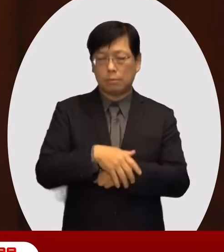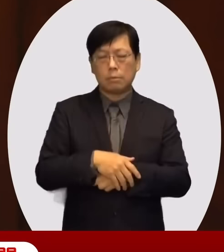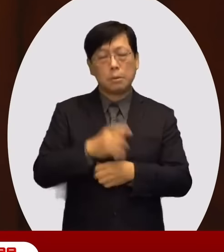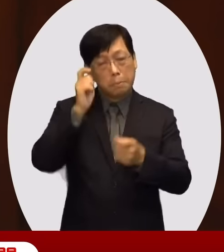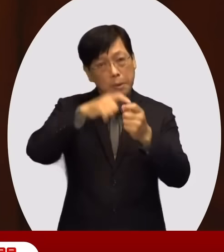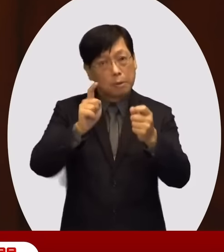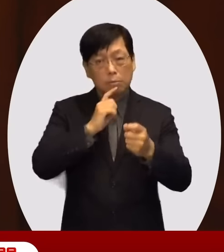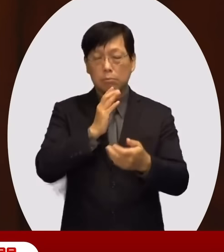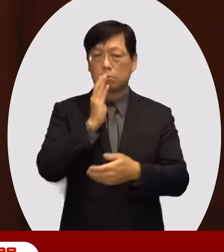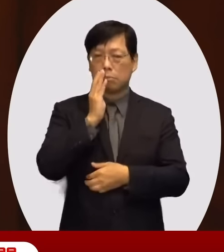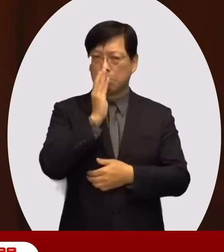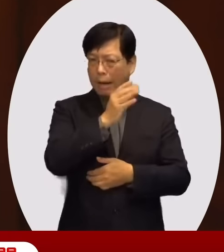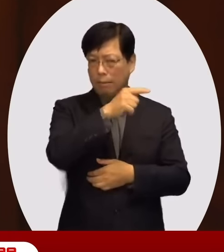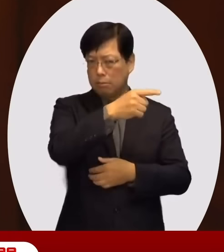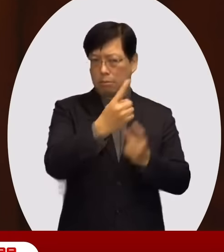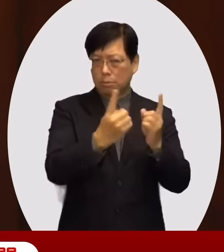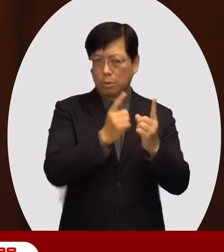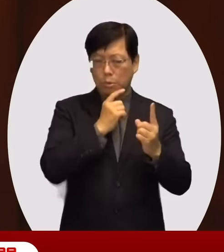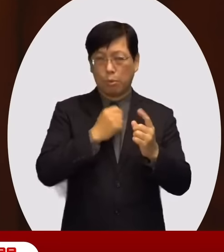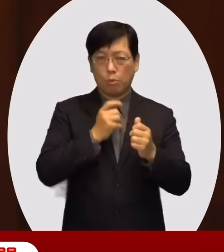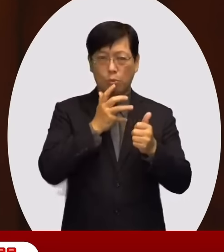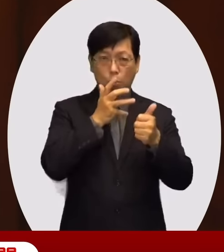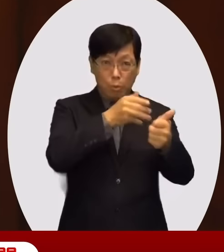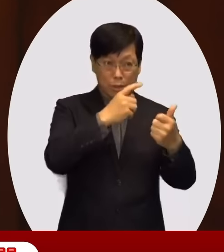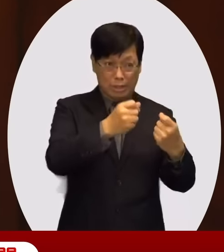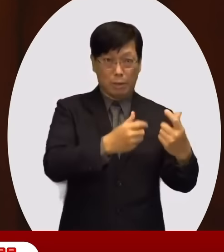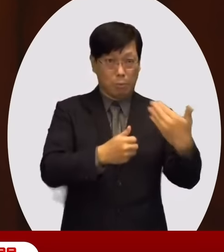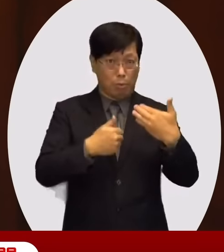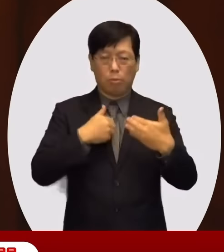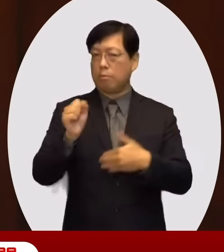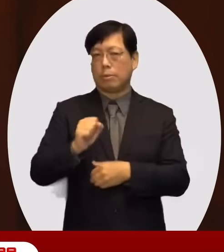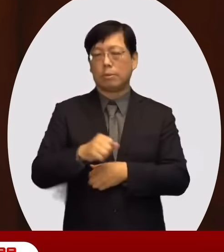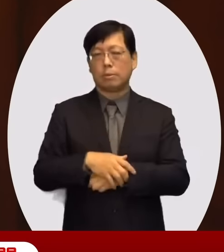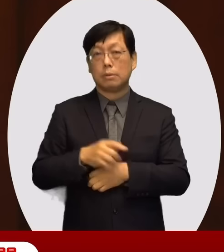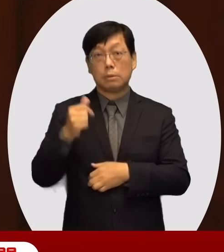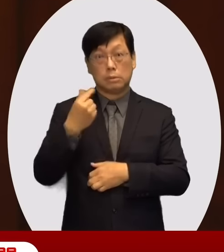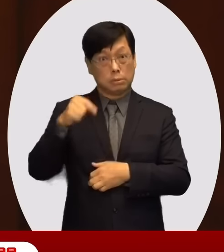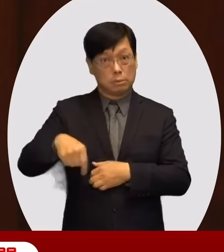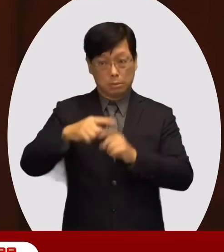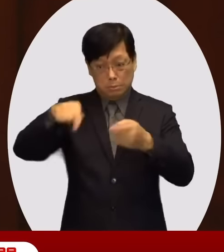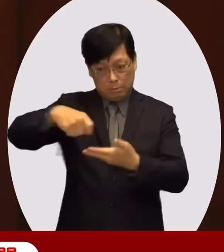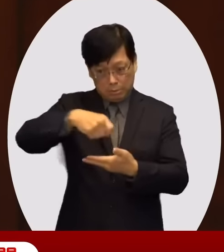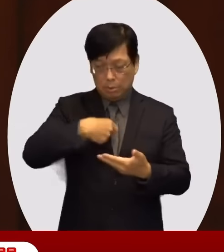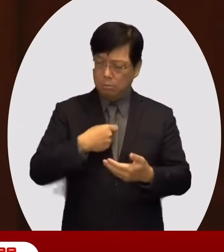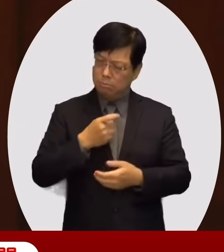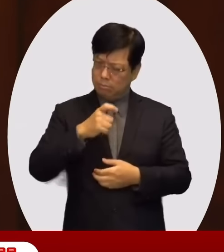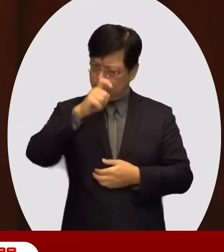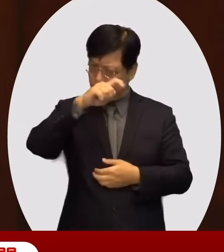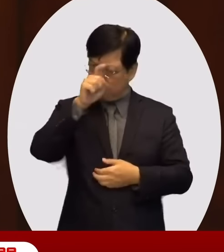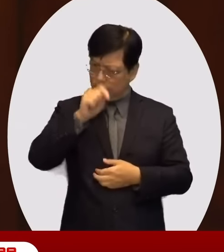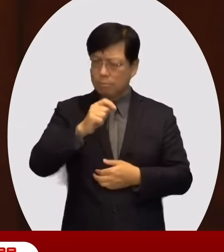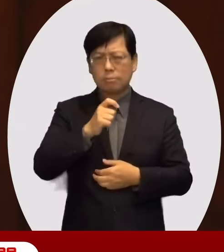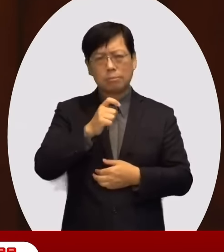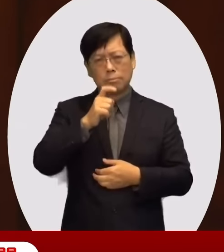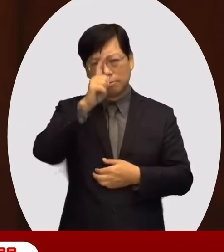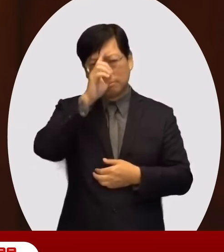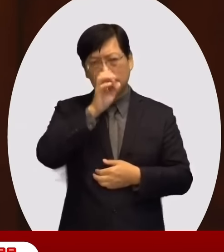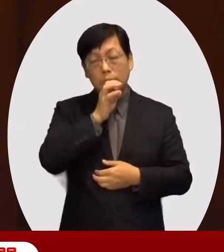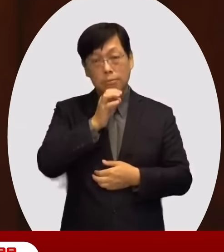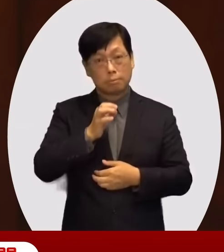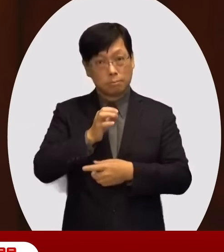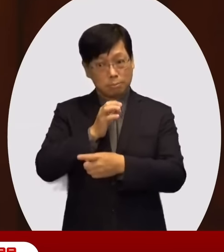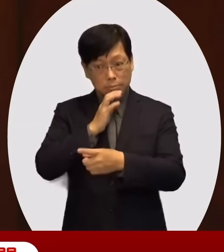就是要禁止被质询疑问答问。而您的答辩书这样的一种辩解方式，我不禁有这样的一个疑惑，就是也